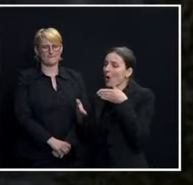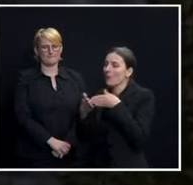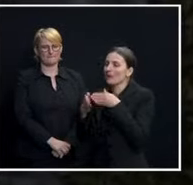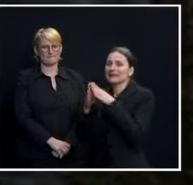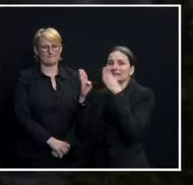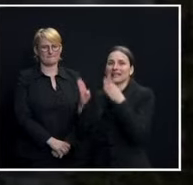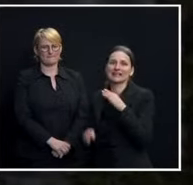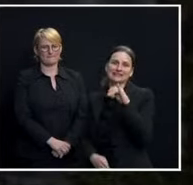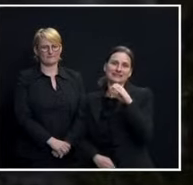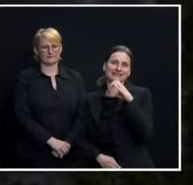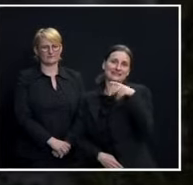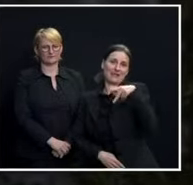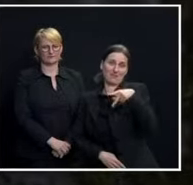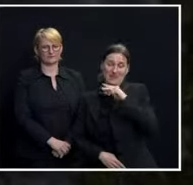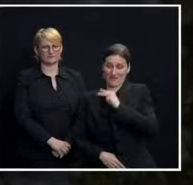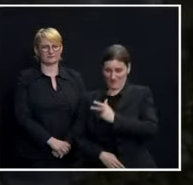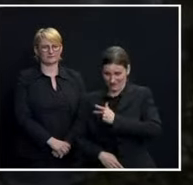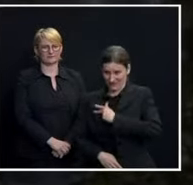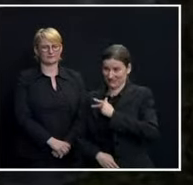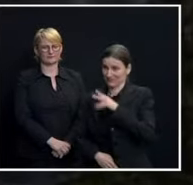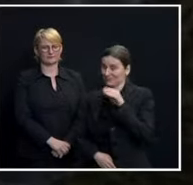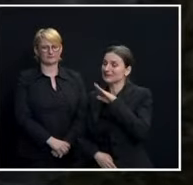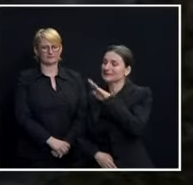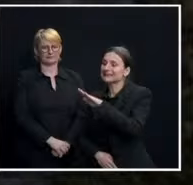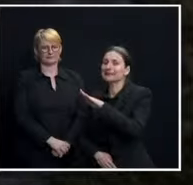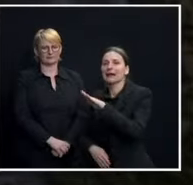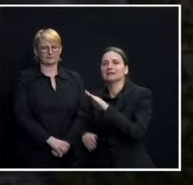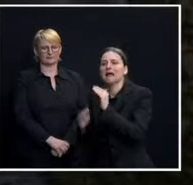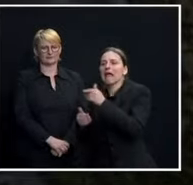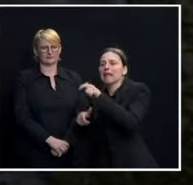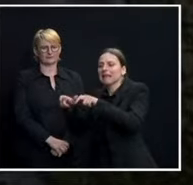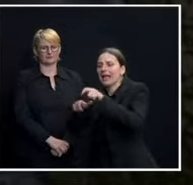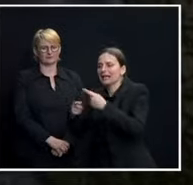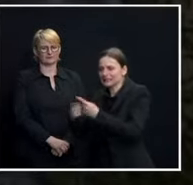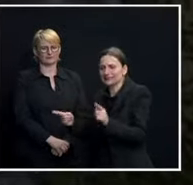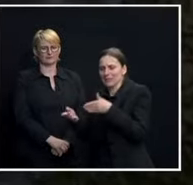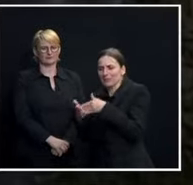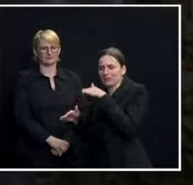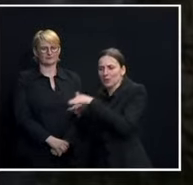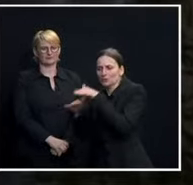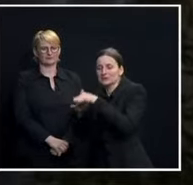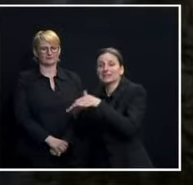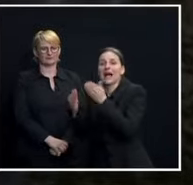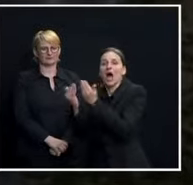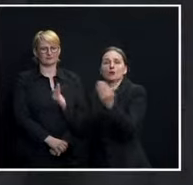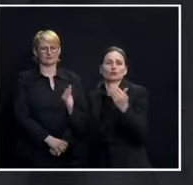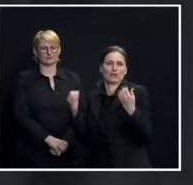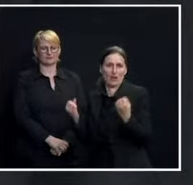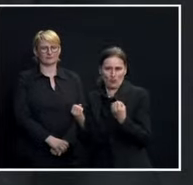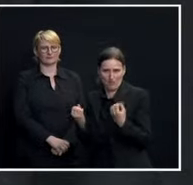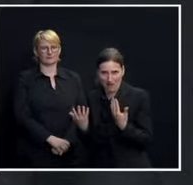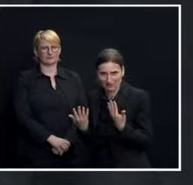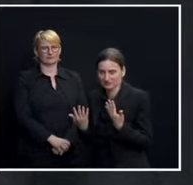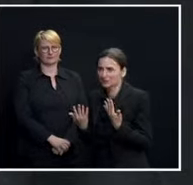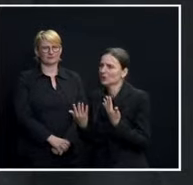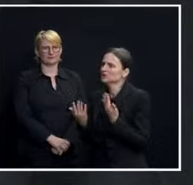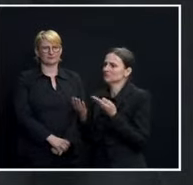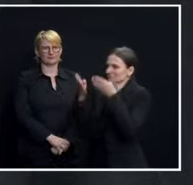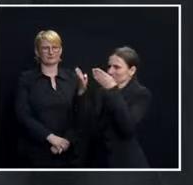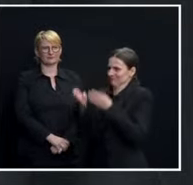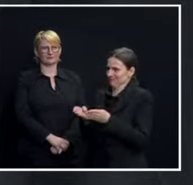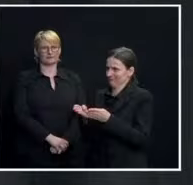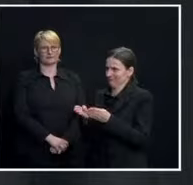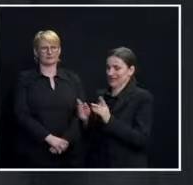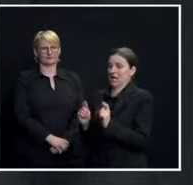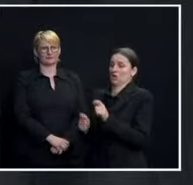Behinderteneinrichtung, das ICP, die wirklich mit ihren Lehrlingen, die auch Menschen mit Behinderungen sind, eine Ausstellung gemacht haben und erarbeitet haben über